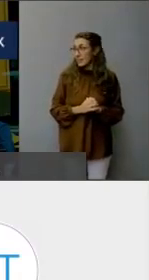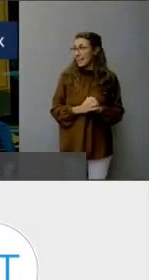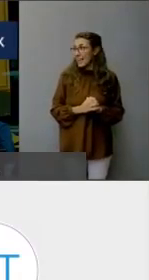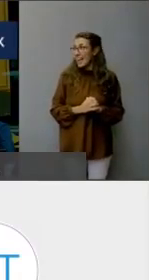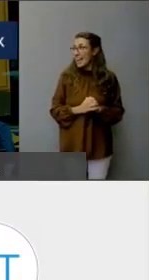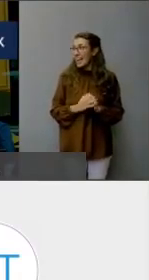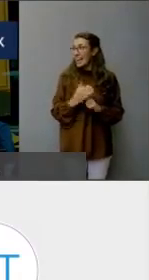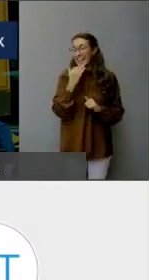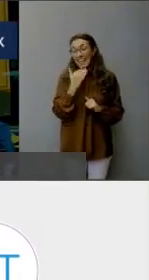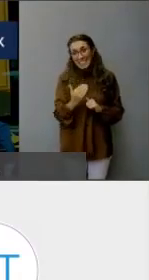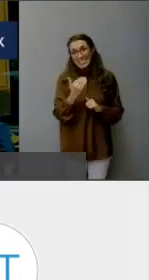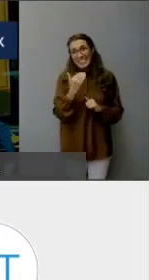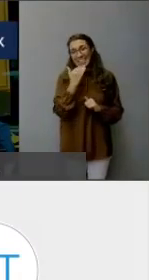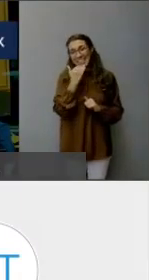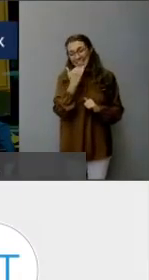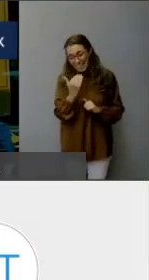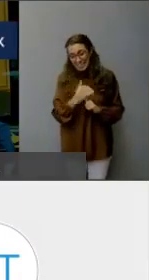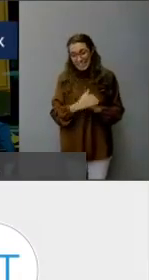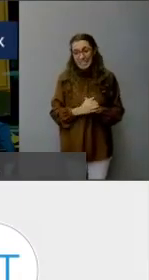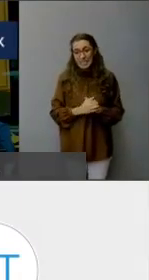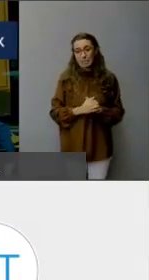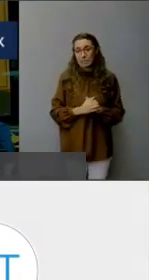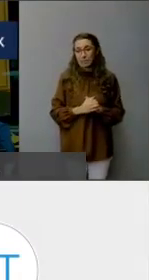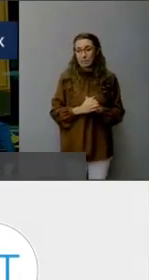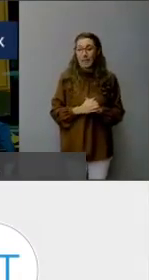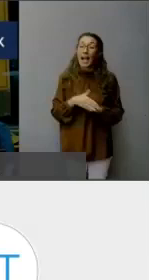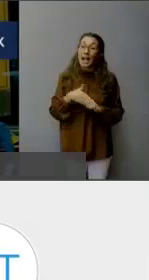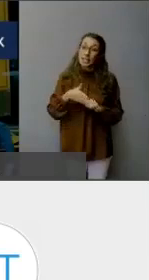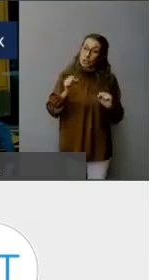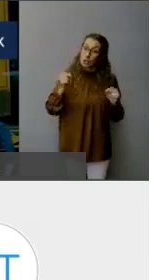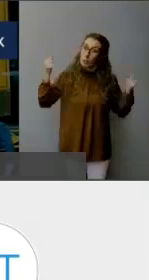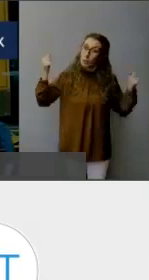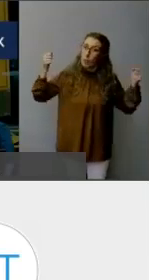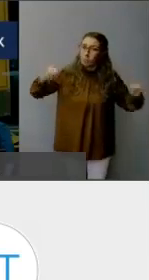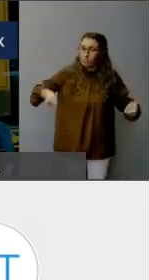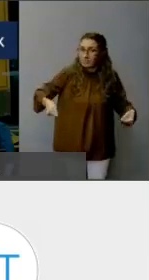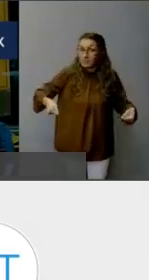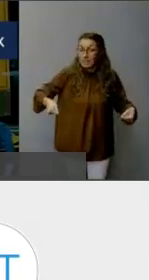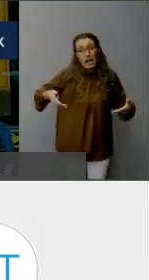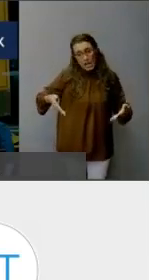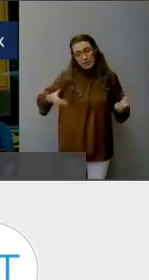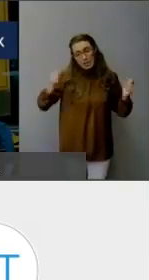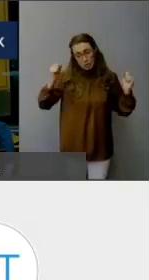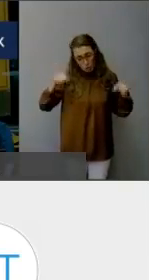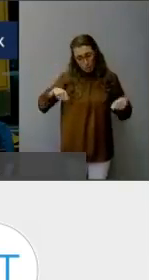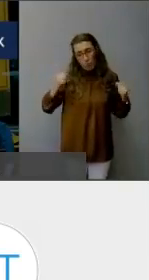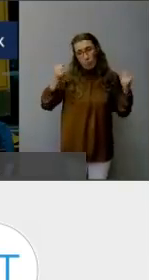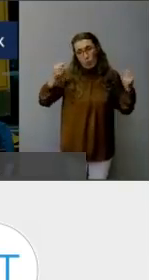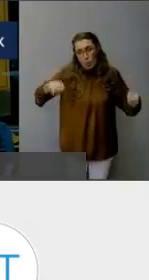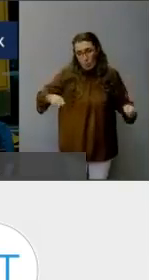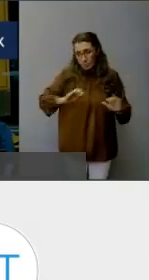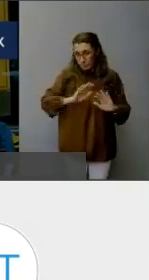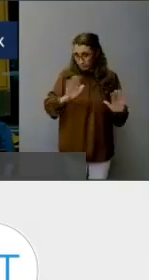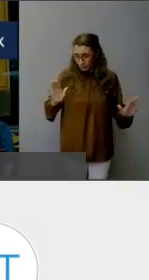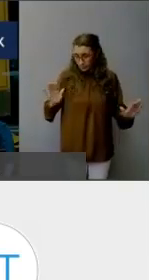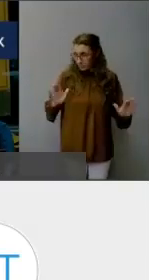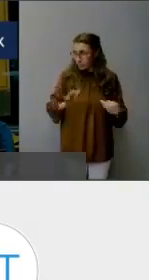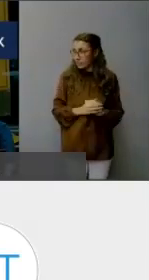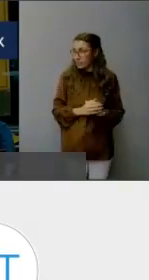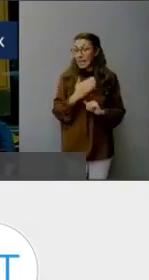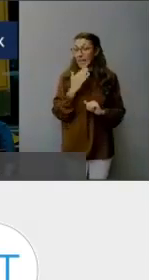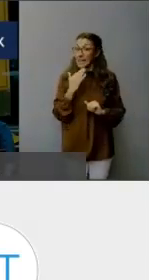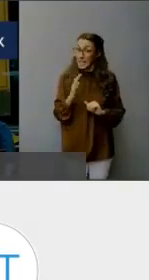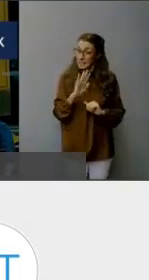grazie e cortesemente grazie ora potete abbassare ora potete abbassare grazie grazie